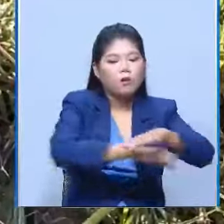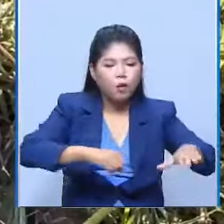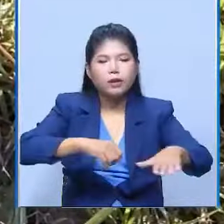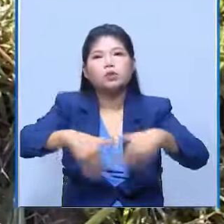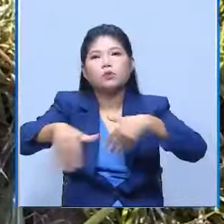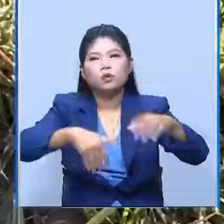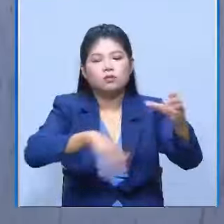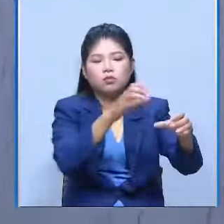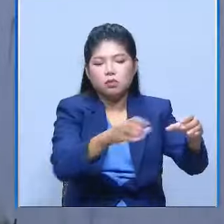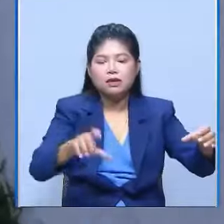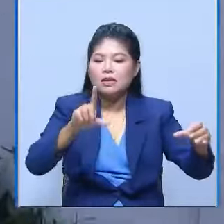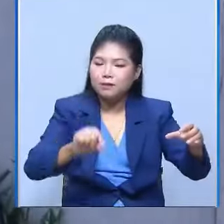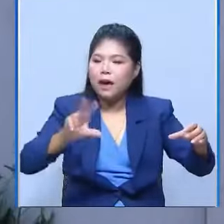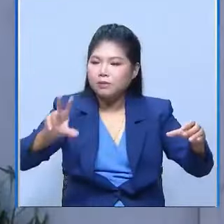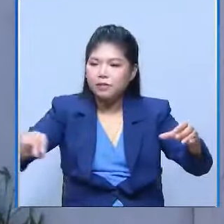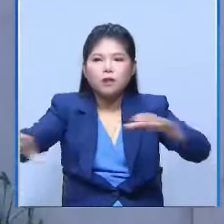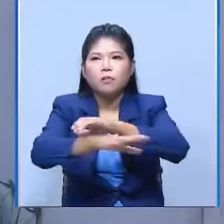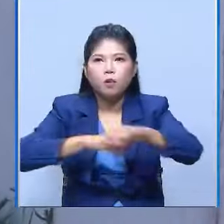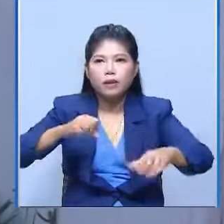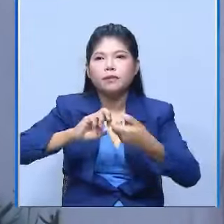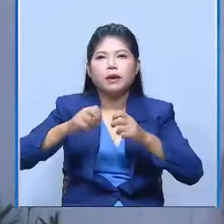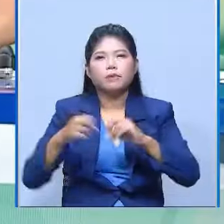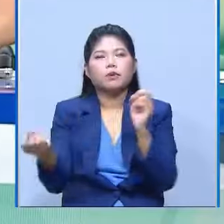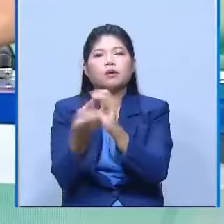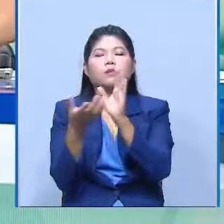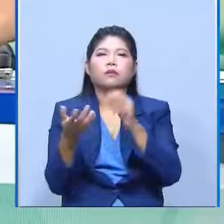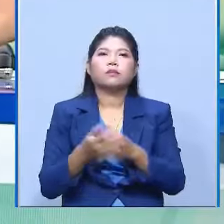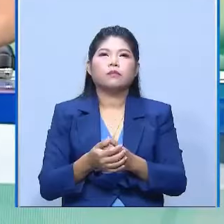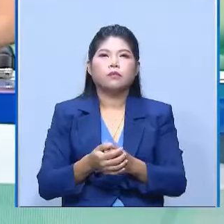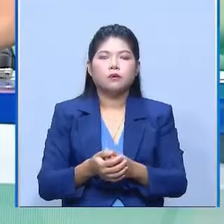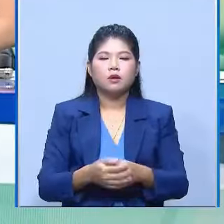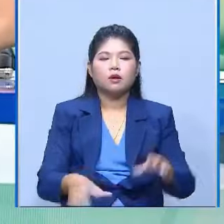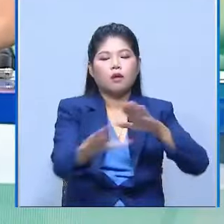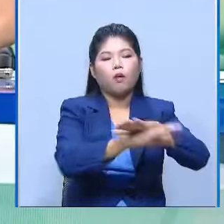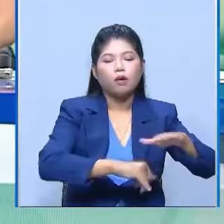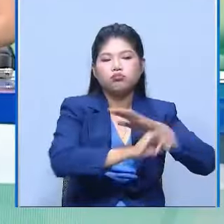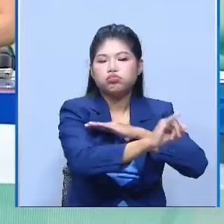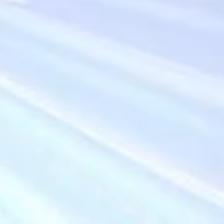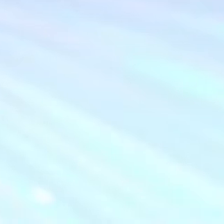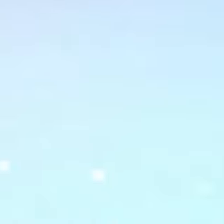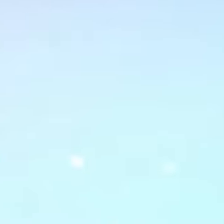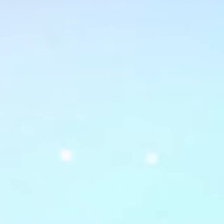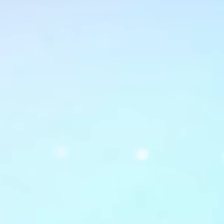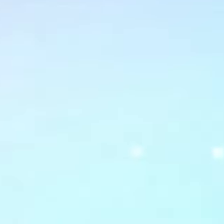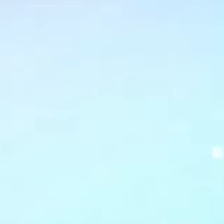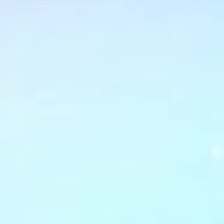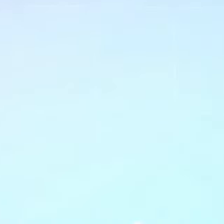แบบหลัก20 30แบบนี้นะคะแล้วก็เดือดร้อน แบบเที่ยวตระเวนขโมยอ่ะ ค่ะ เออเนาะ